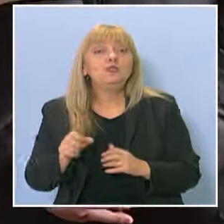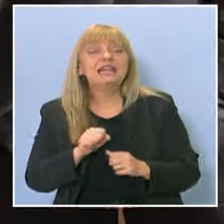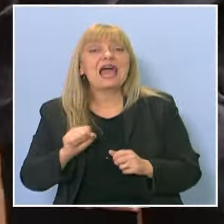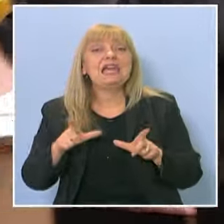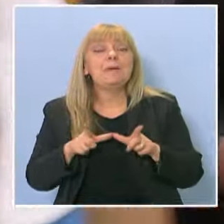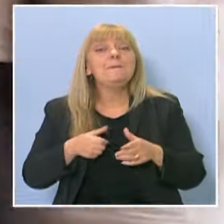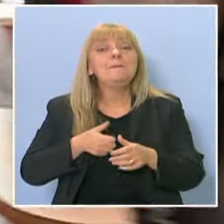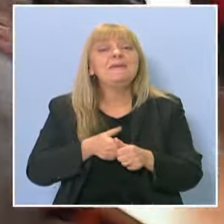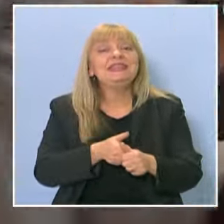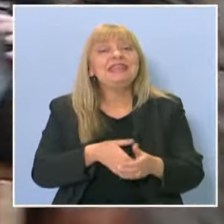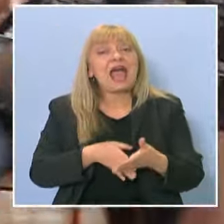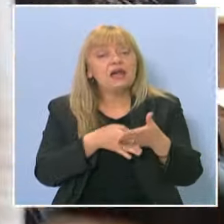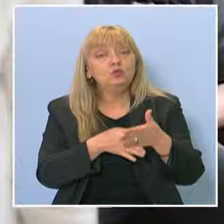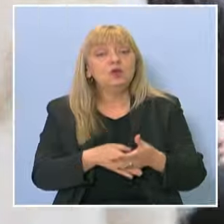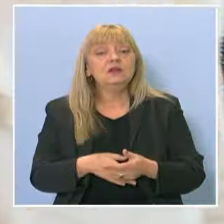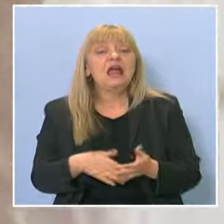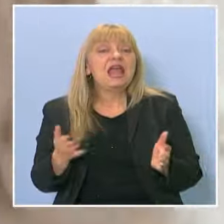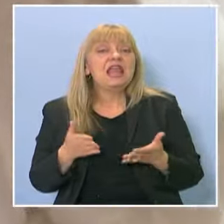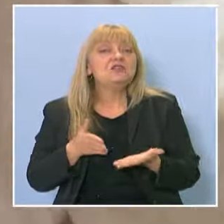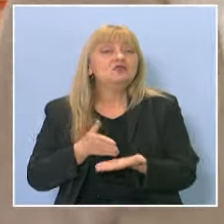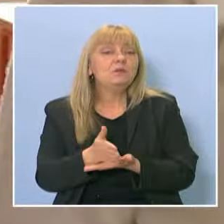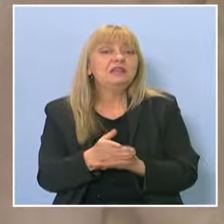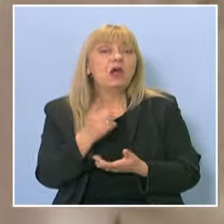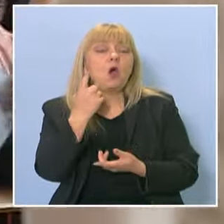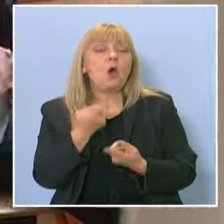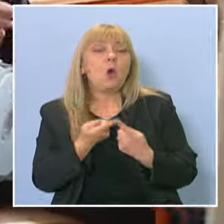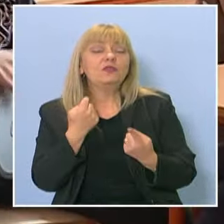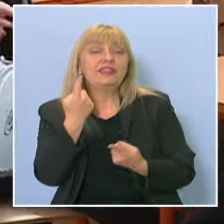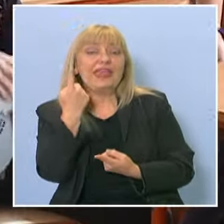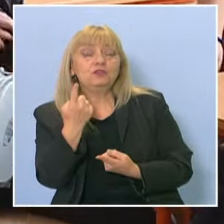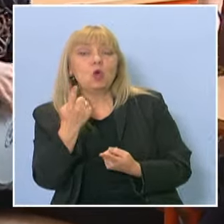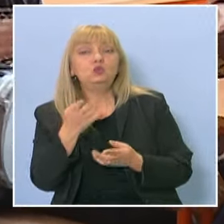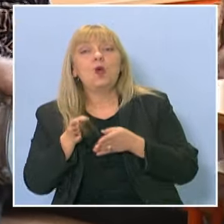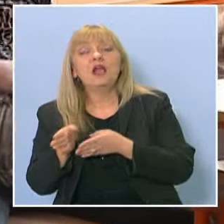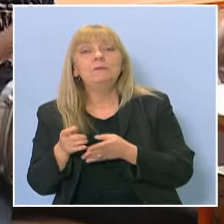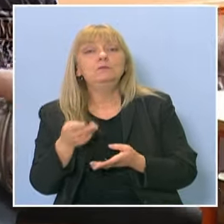лесно минах от едното към другото, защото